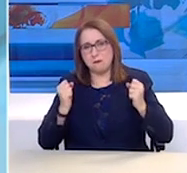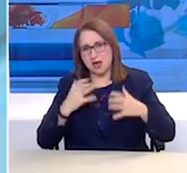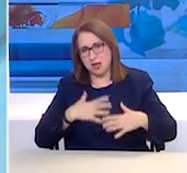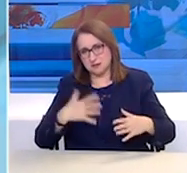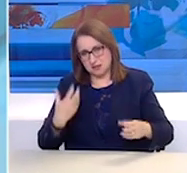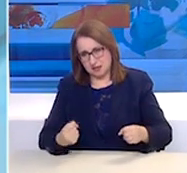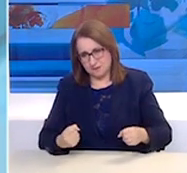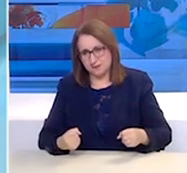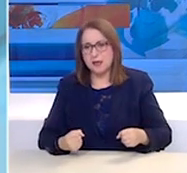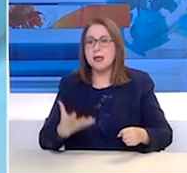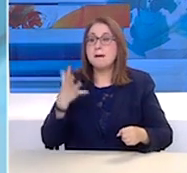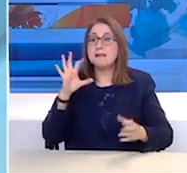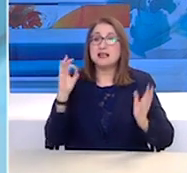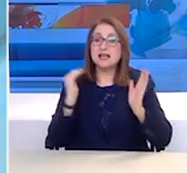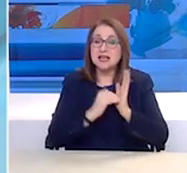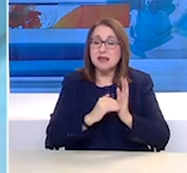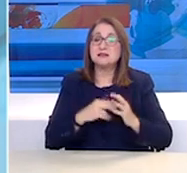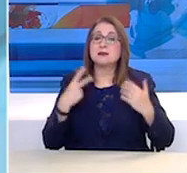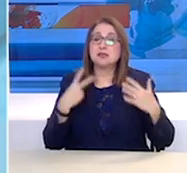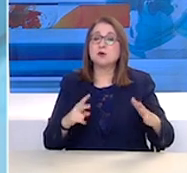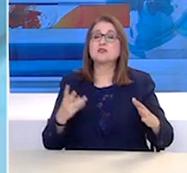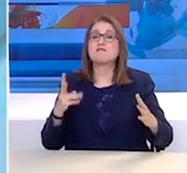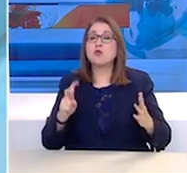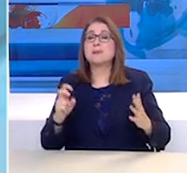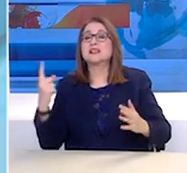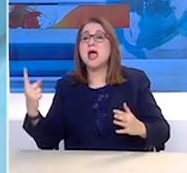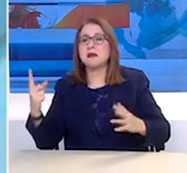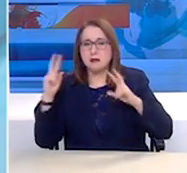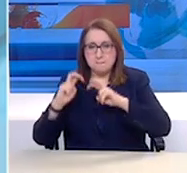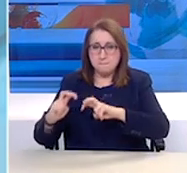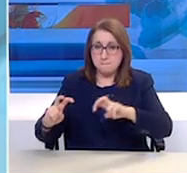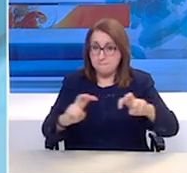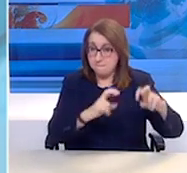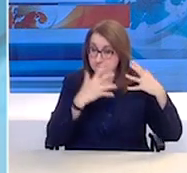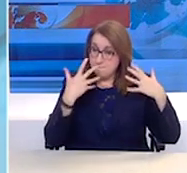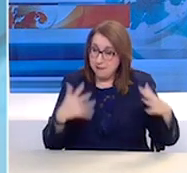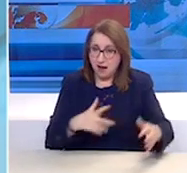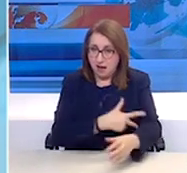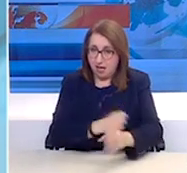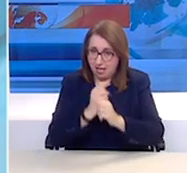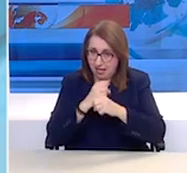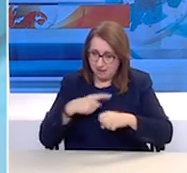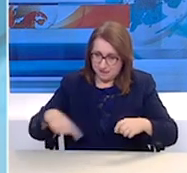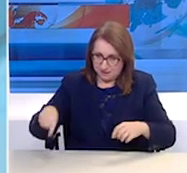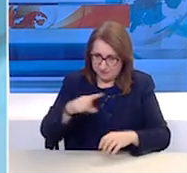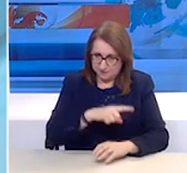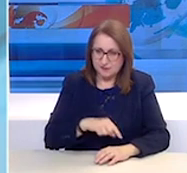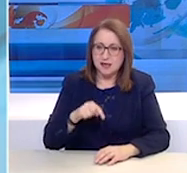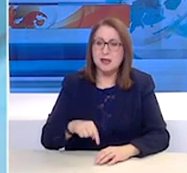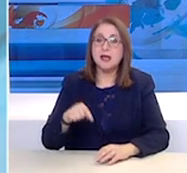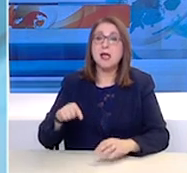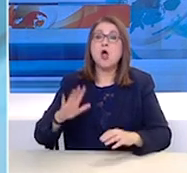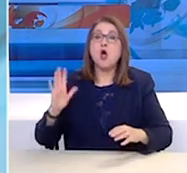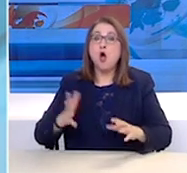ελεγχθεί 50.771 κλινικά δείγματα. Σε πρόσφατη προβολή των εκτιμήσεων μετάδοσης του ιού την περίοδο μετά